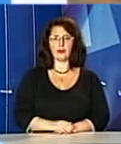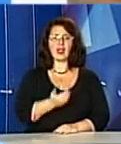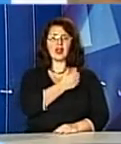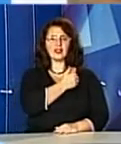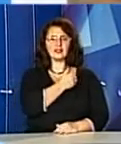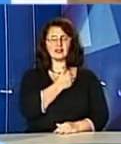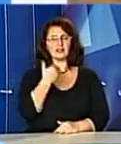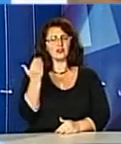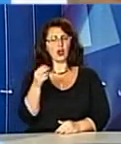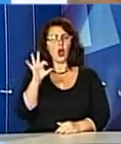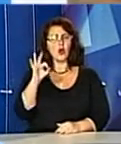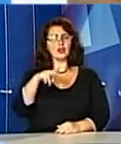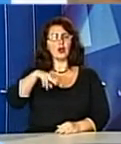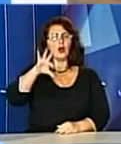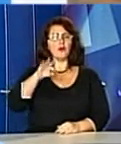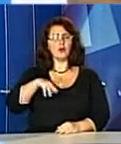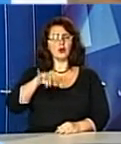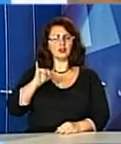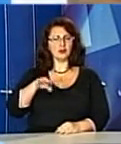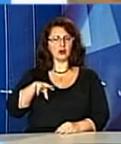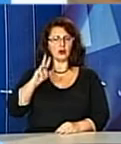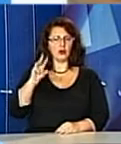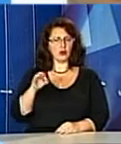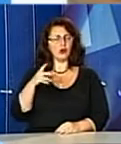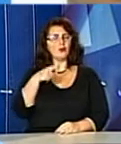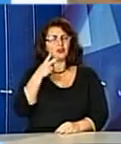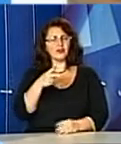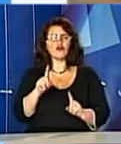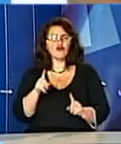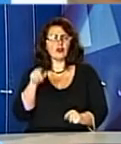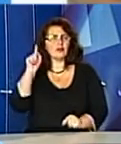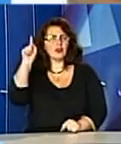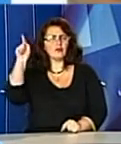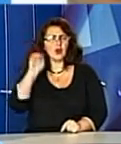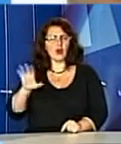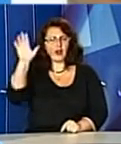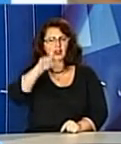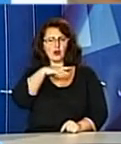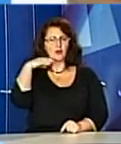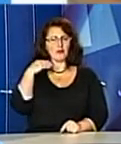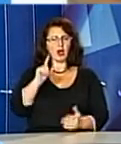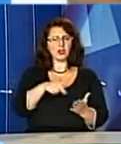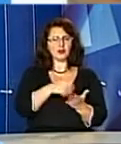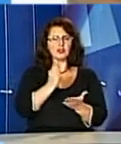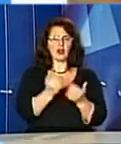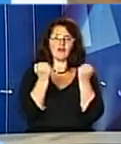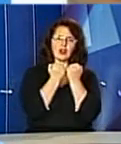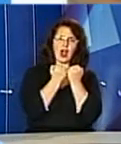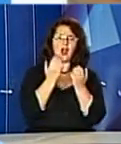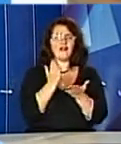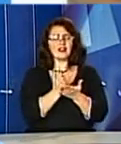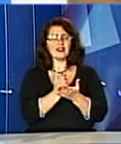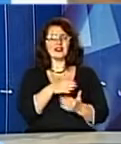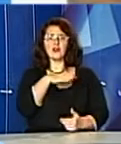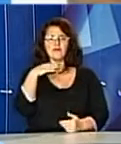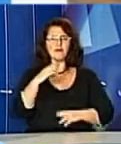Ініціатива належить Оксані Потимко, яка звернула увагу, що в багатьох європейських містах, зокрема в Кракові, є така практика,